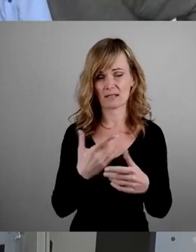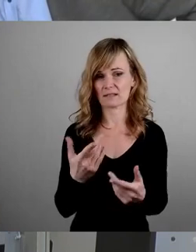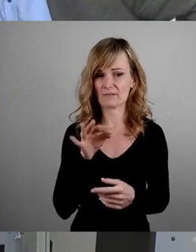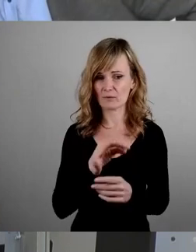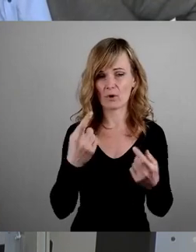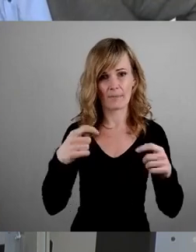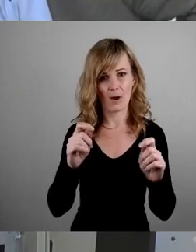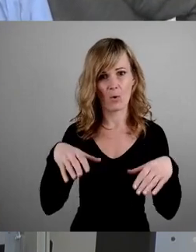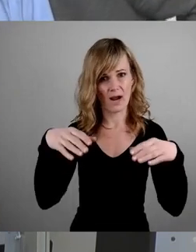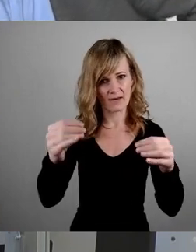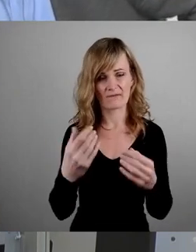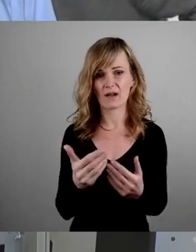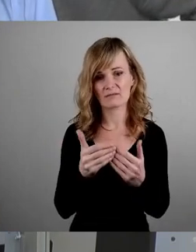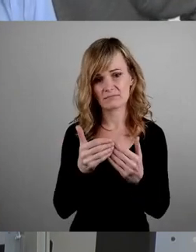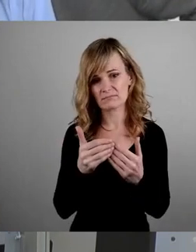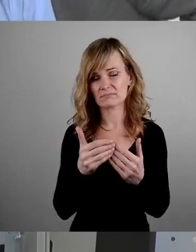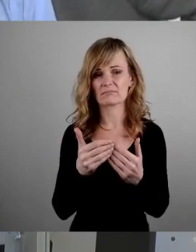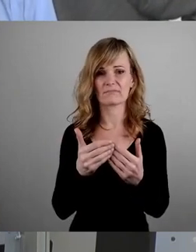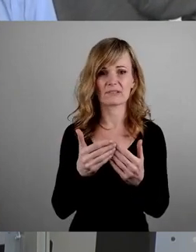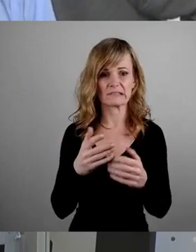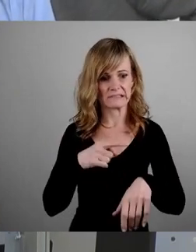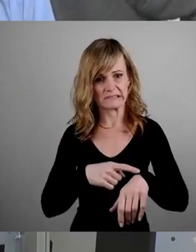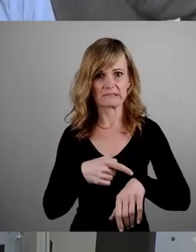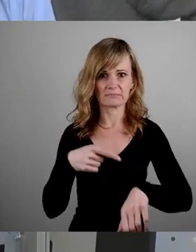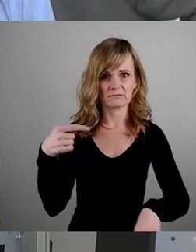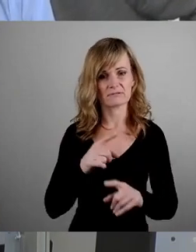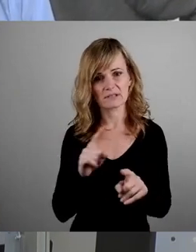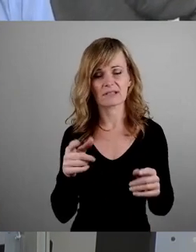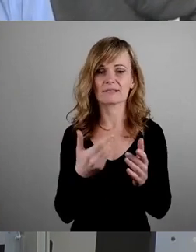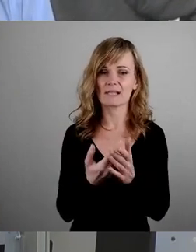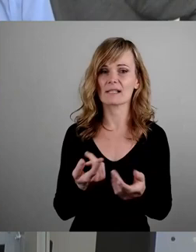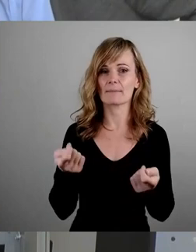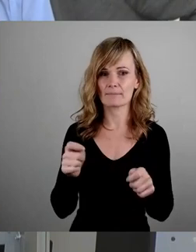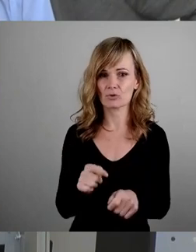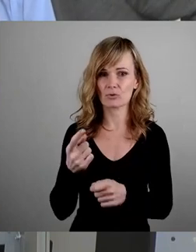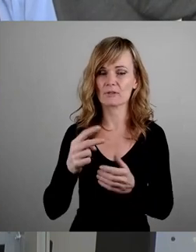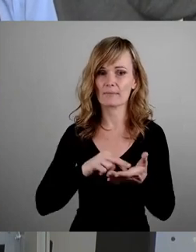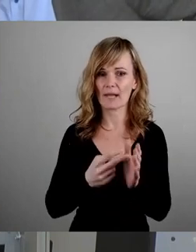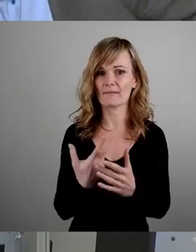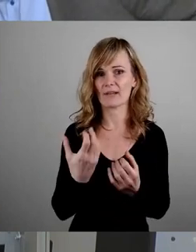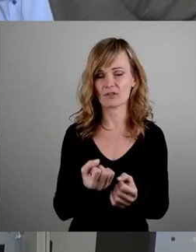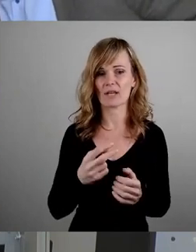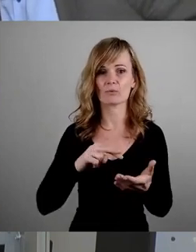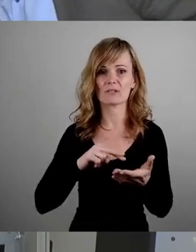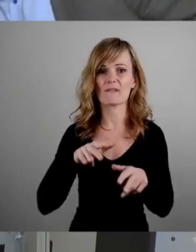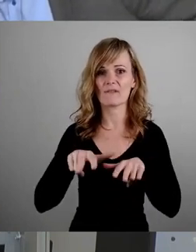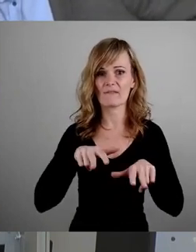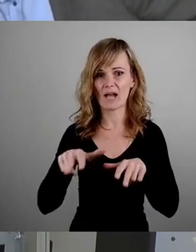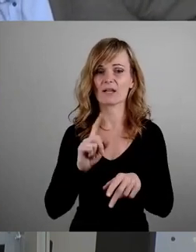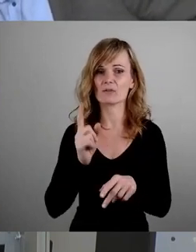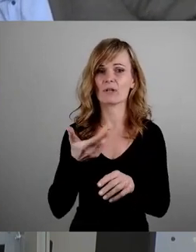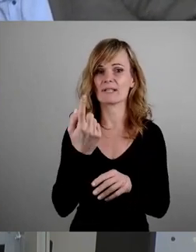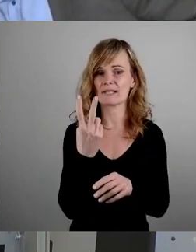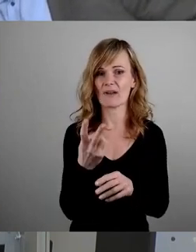der Ausschussbericht zudem den Beschluss, das Planfeststellungsverfahren in 2 Teile zu trennen. Das birgt